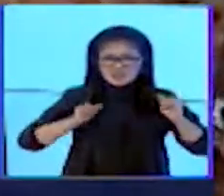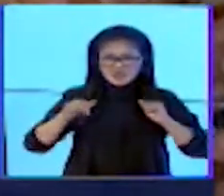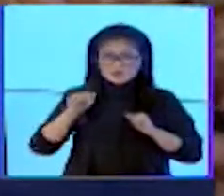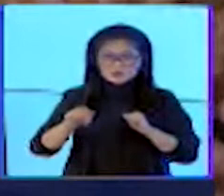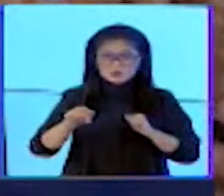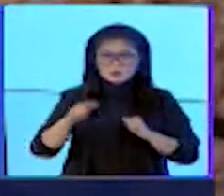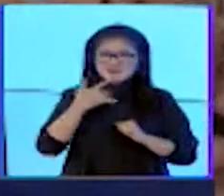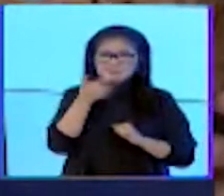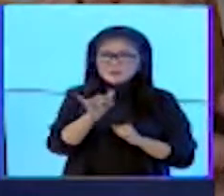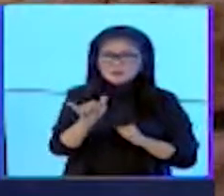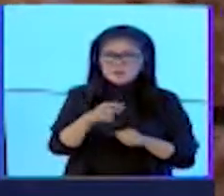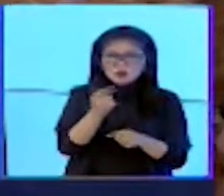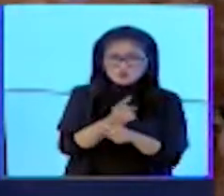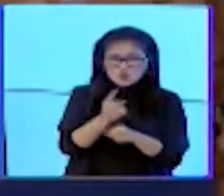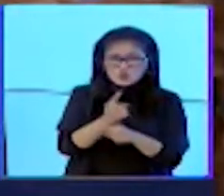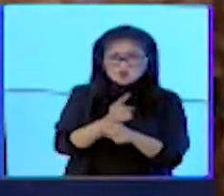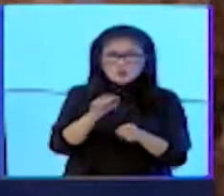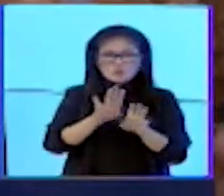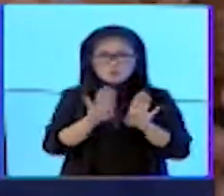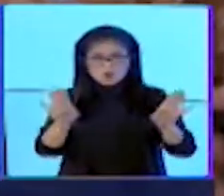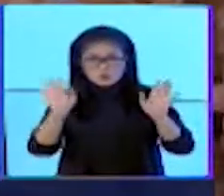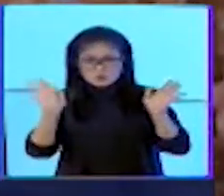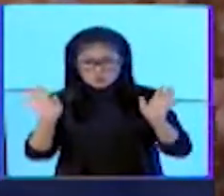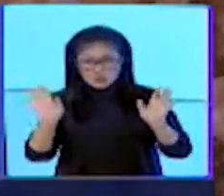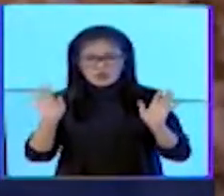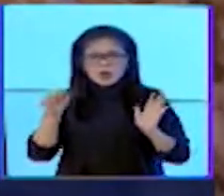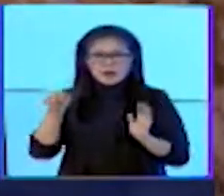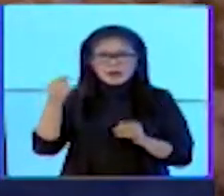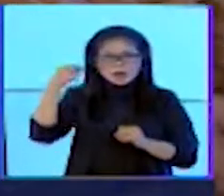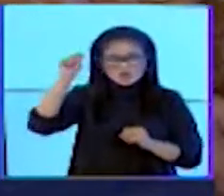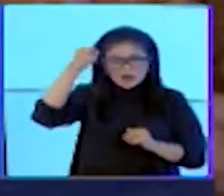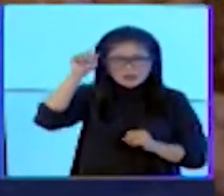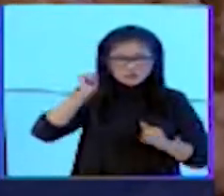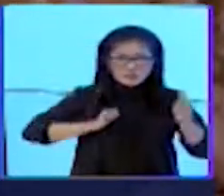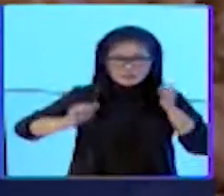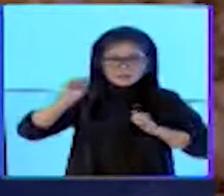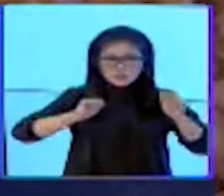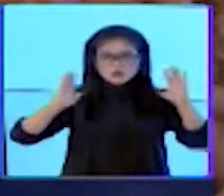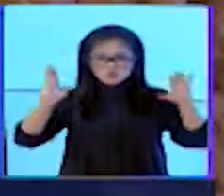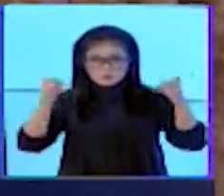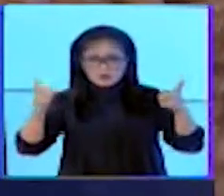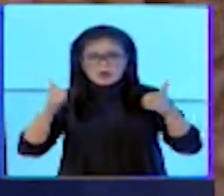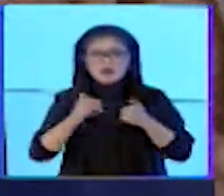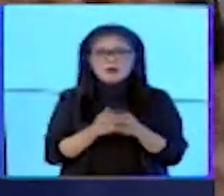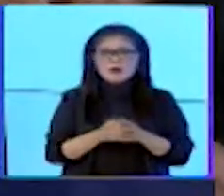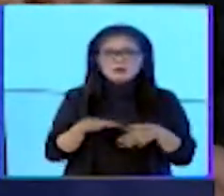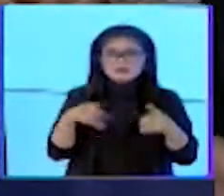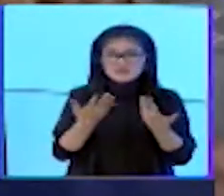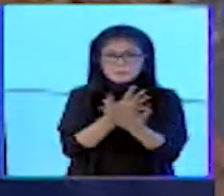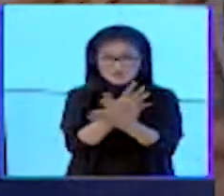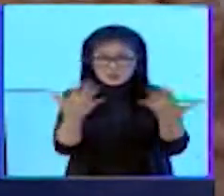pusat perbelanjaan sudah mulai dibuka dan juga perkantoran sudah mulai aktif, ya, sekian antusias masyarakat ini sangat